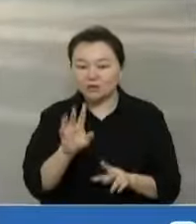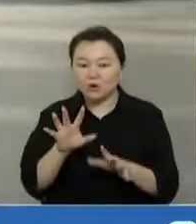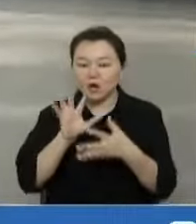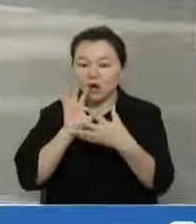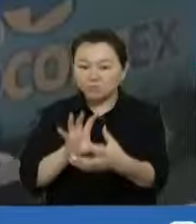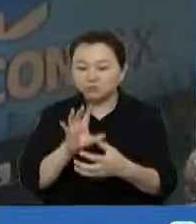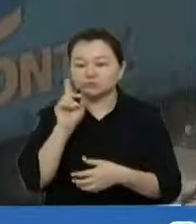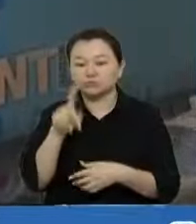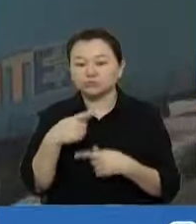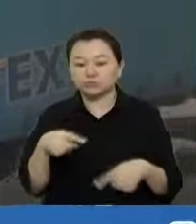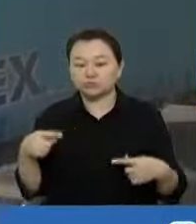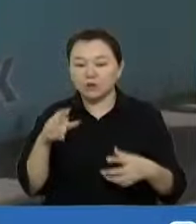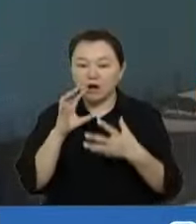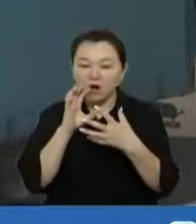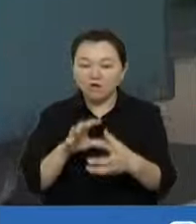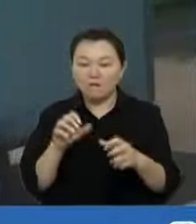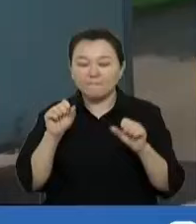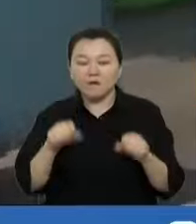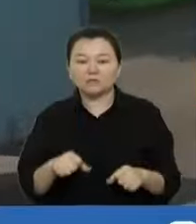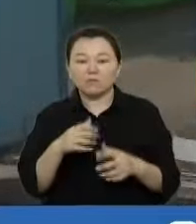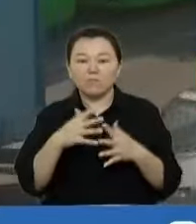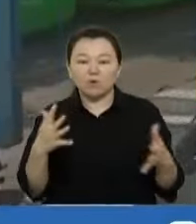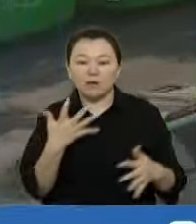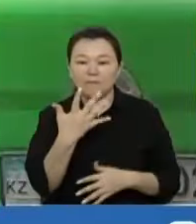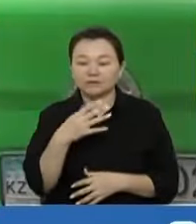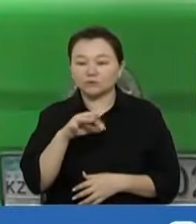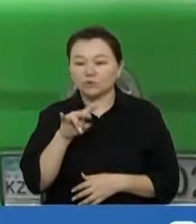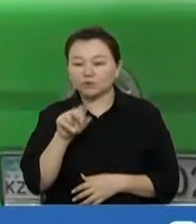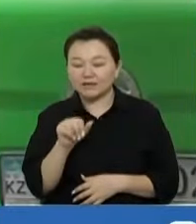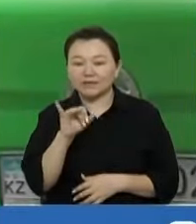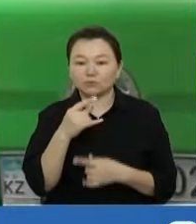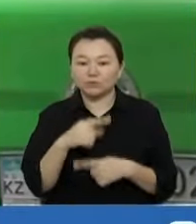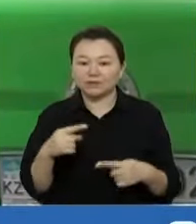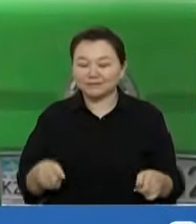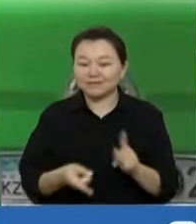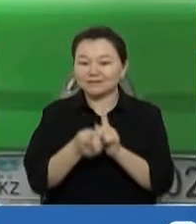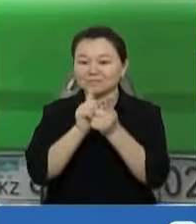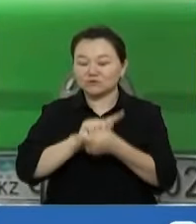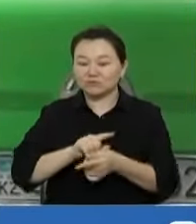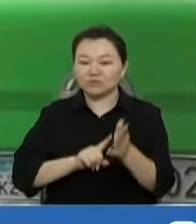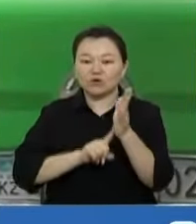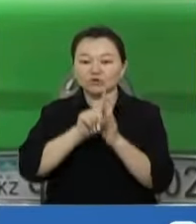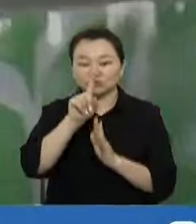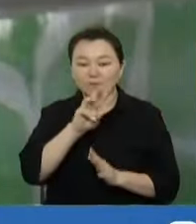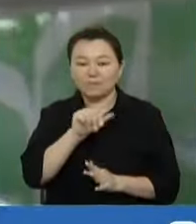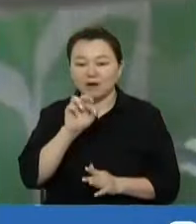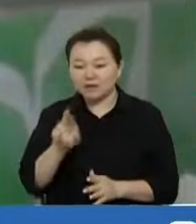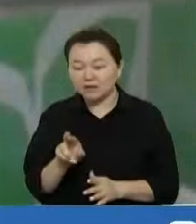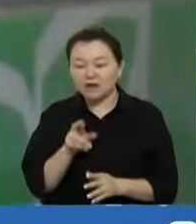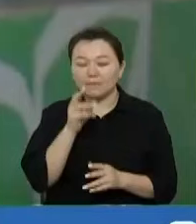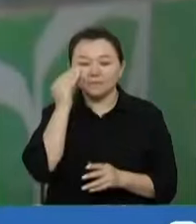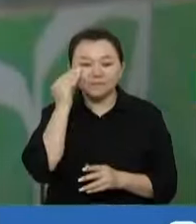транспорту но и другим автобусам массой более 5 тонн эти а также иные изменения вступят в силу уже в начале мая по мнению